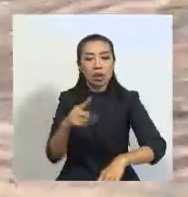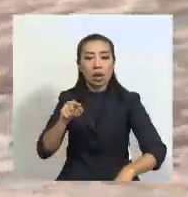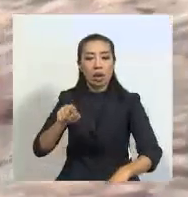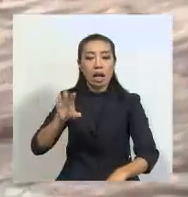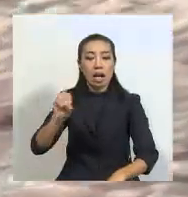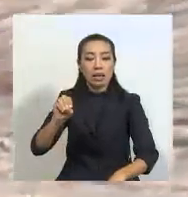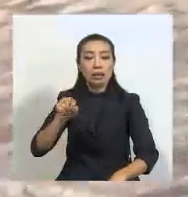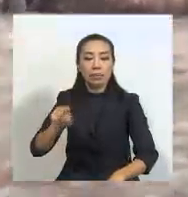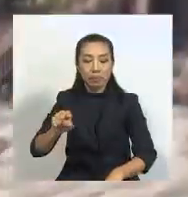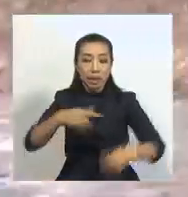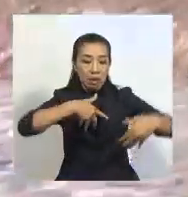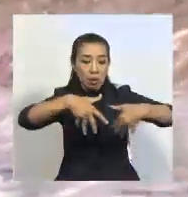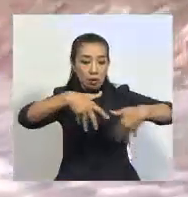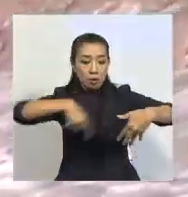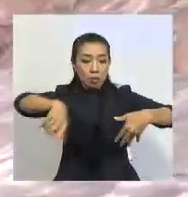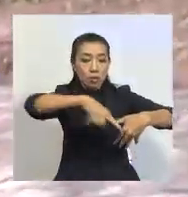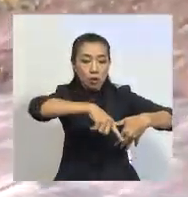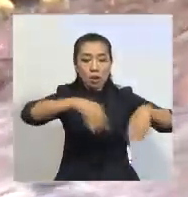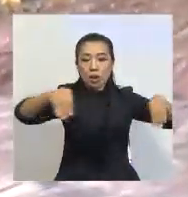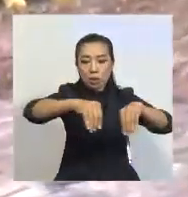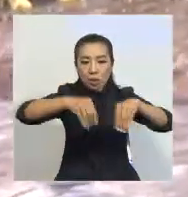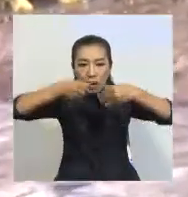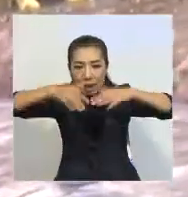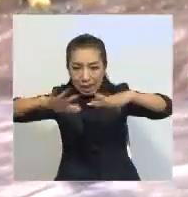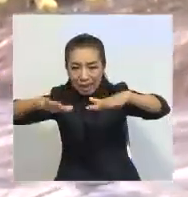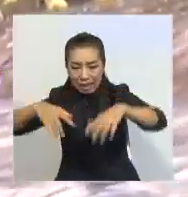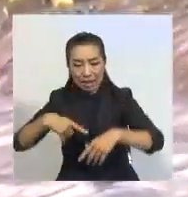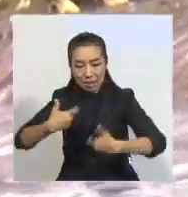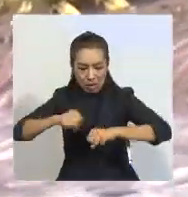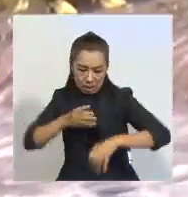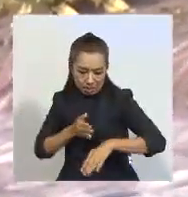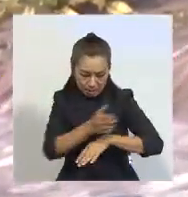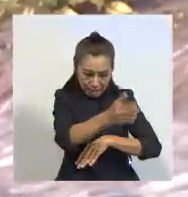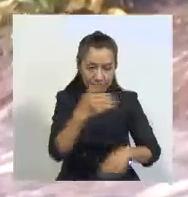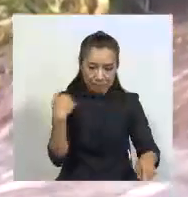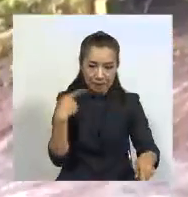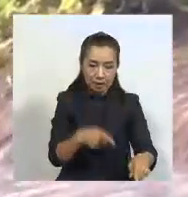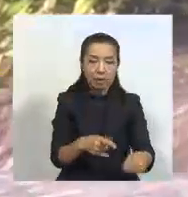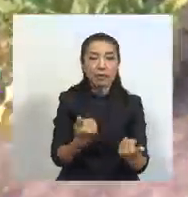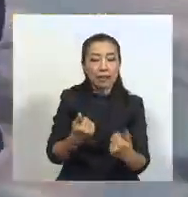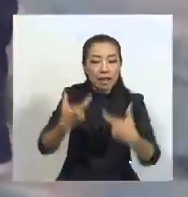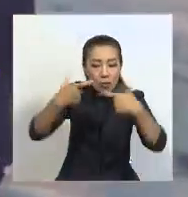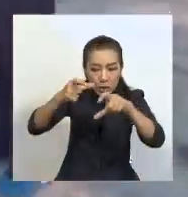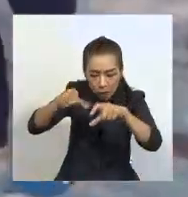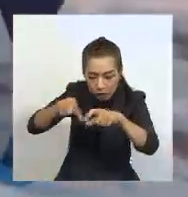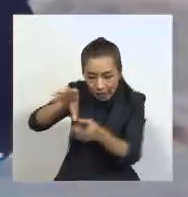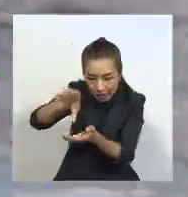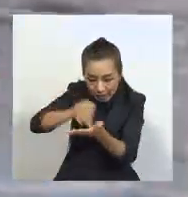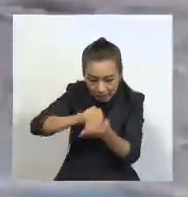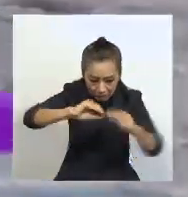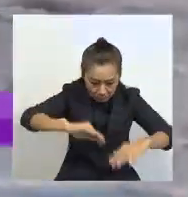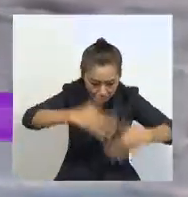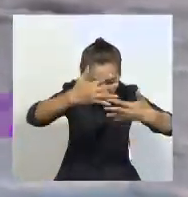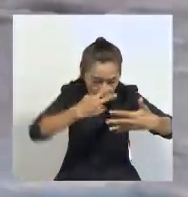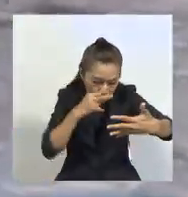ค่ะผ่านชุมชนที่พักอาศัยอยู่บริเวณชายหาดขณะนี้เนี่ยเจ้าหน้าที่กำลังนำภาพวงจรปิดไปทำการตรวจส